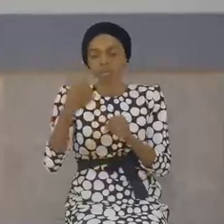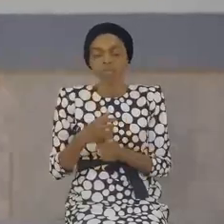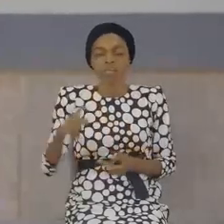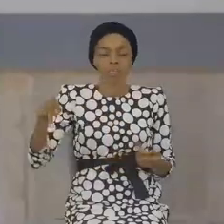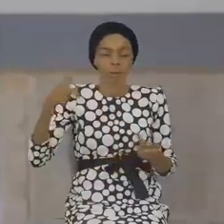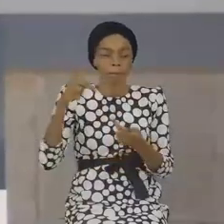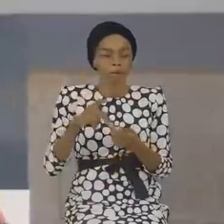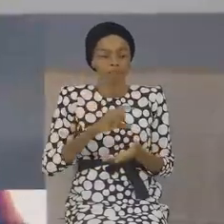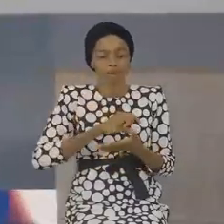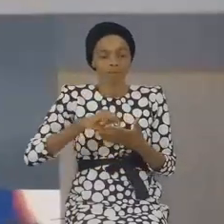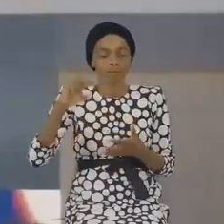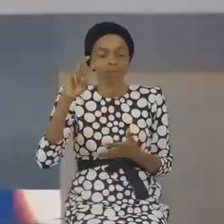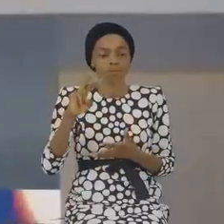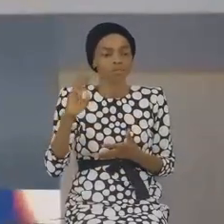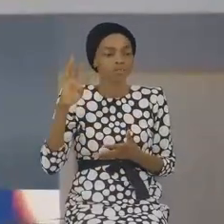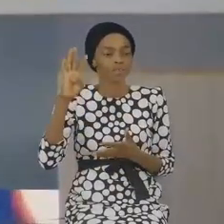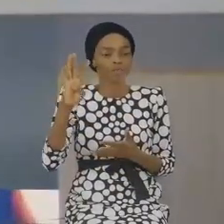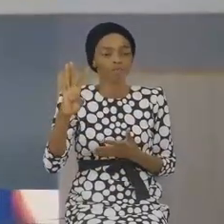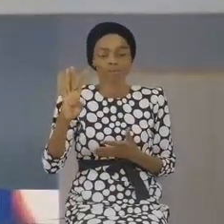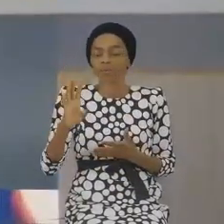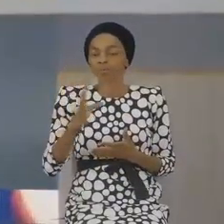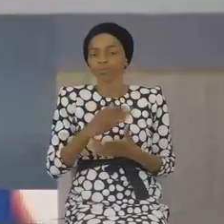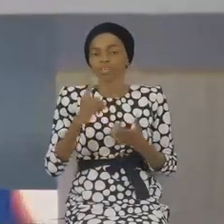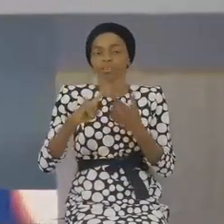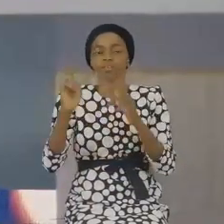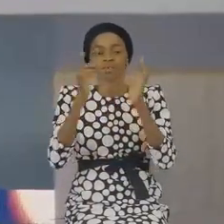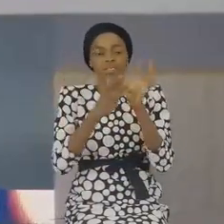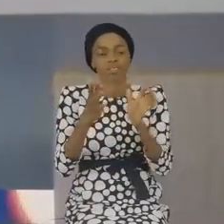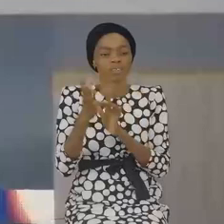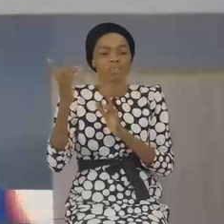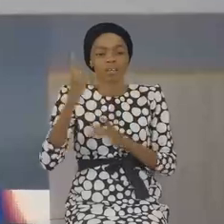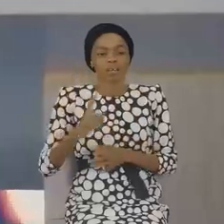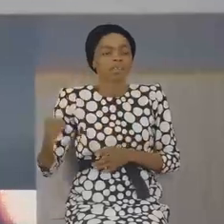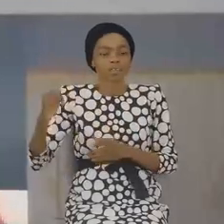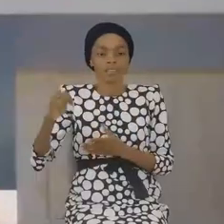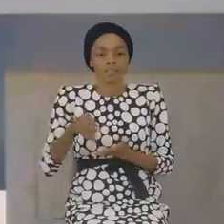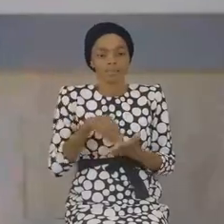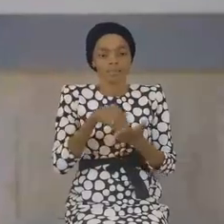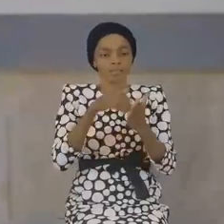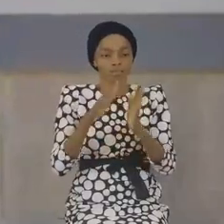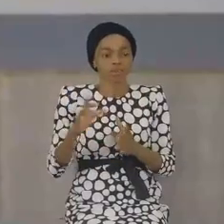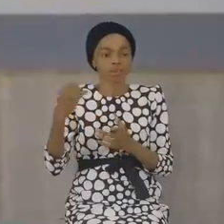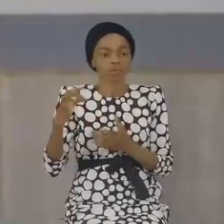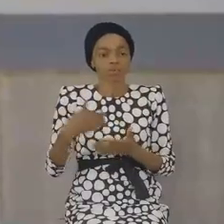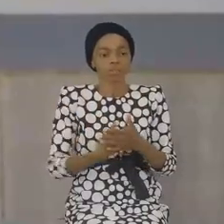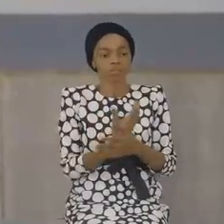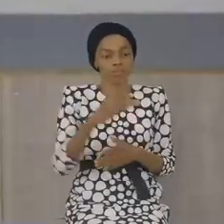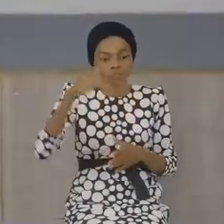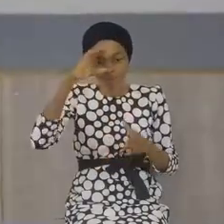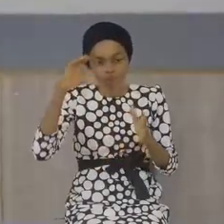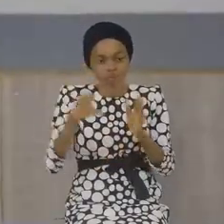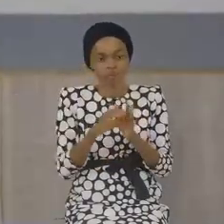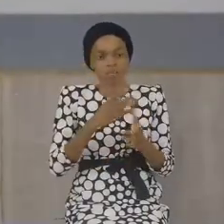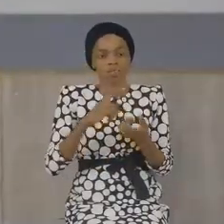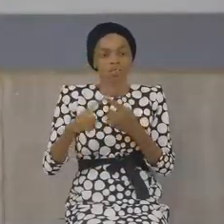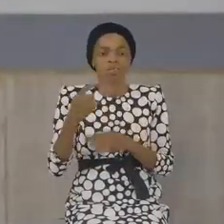Verset 24. De Jésus qui est le médiateur de la nouvelle alliance et du sang de l'aspersion qui